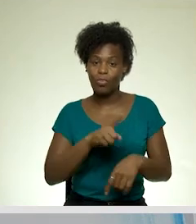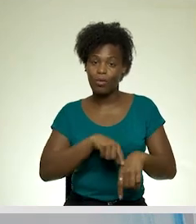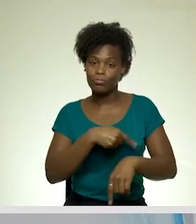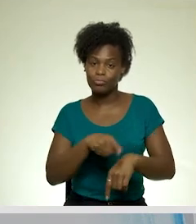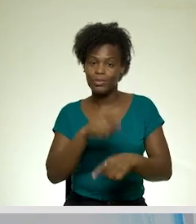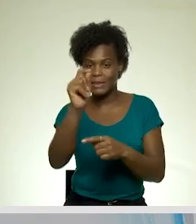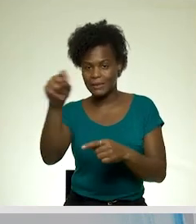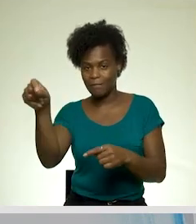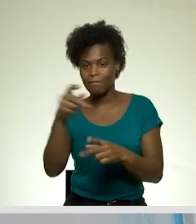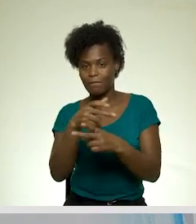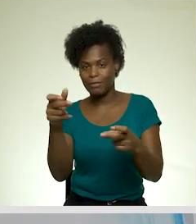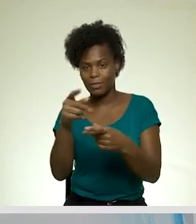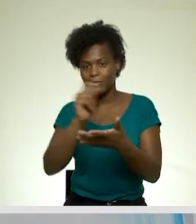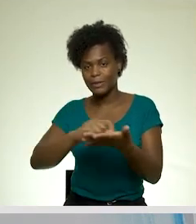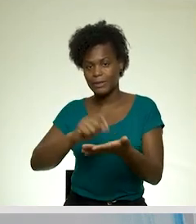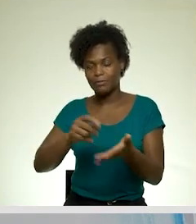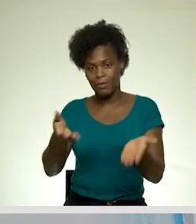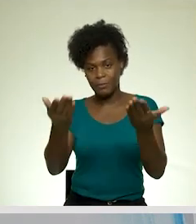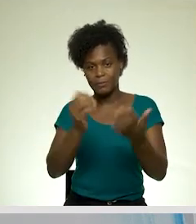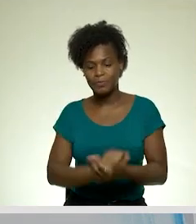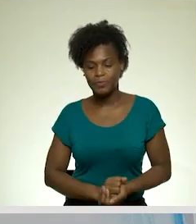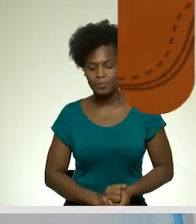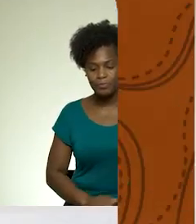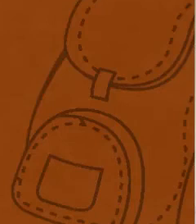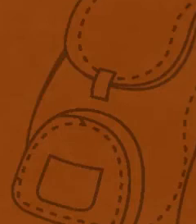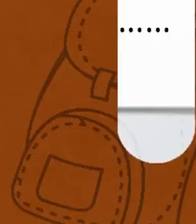Prends le temps de compléter l'exercice. Vas-y.